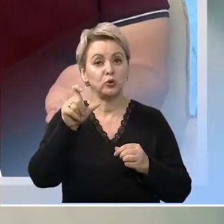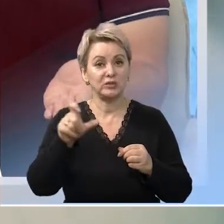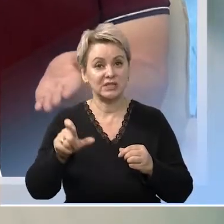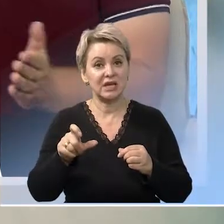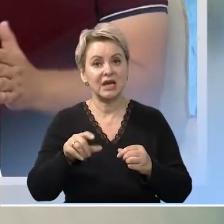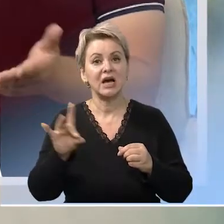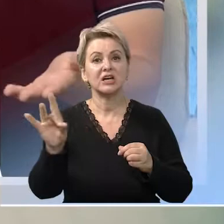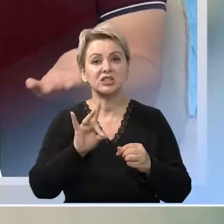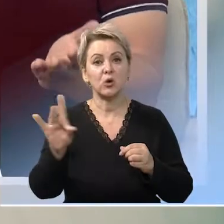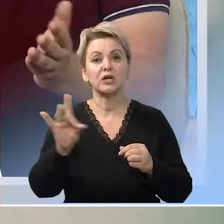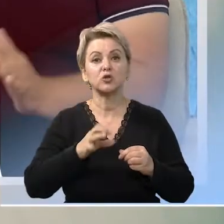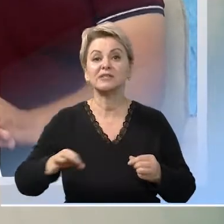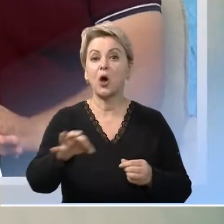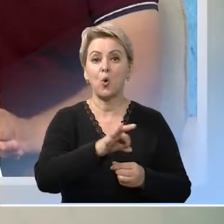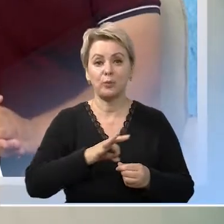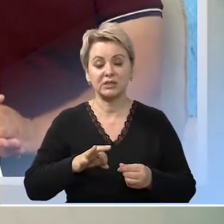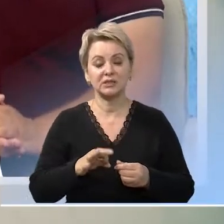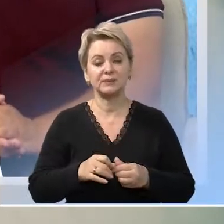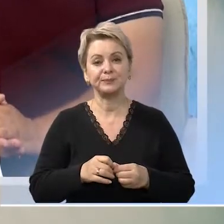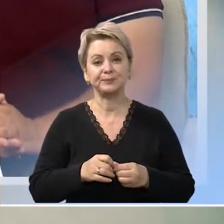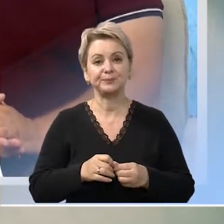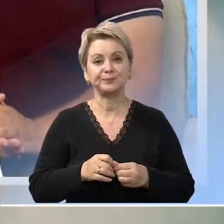из граждан России, Ростова, Ростовской области?